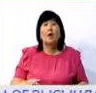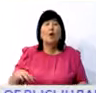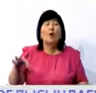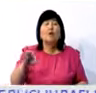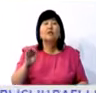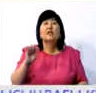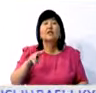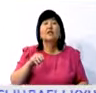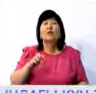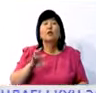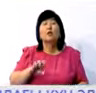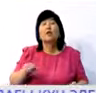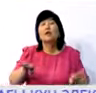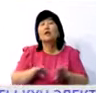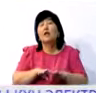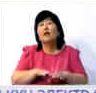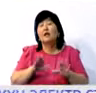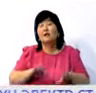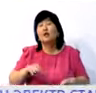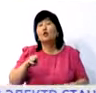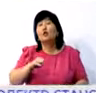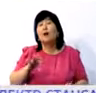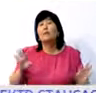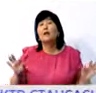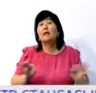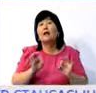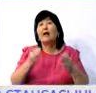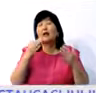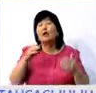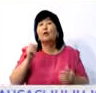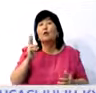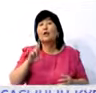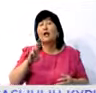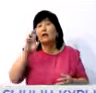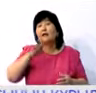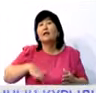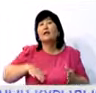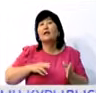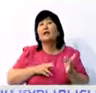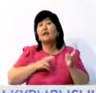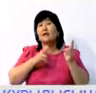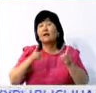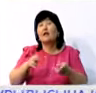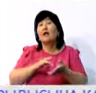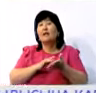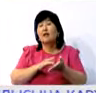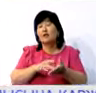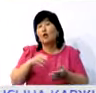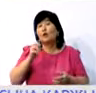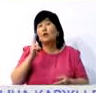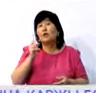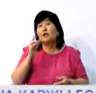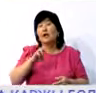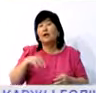Қазақ филармония жанынан құрылған Тұрмағамбет атындағы халық аспаптар оркестрінің Түркия еліндегі сапары жалғасуда. Түркі халықтарының өнер